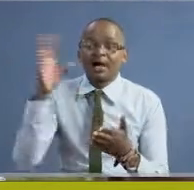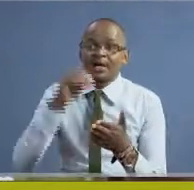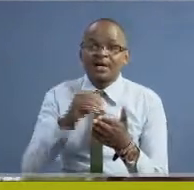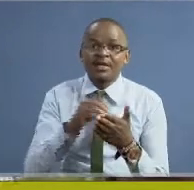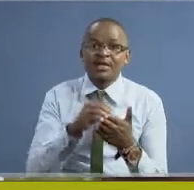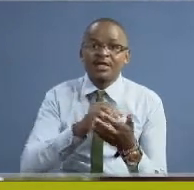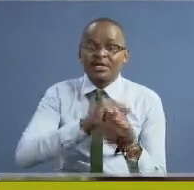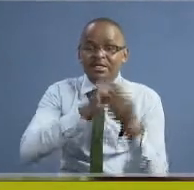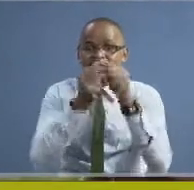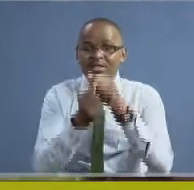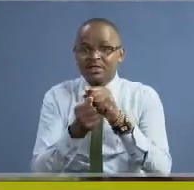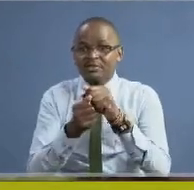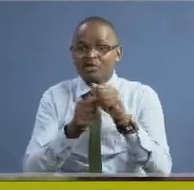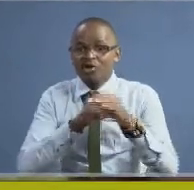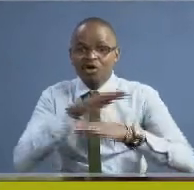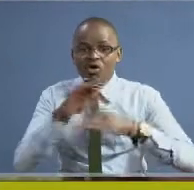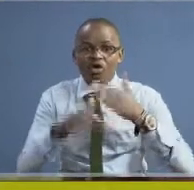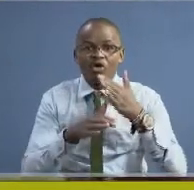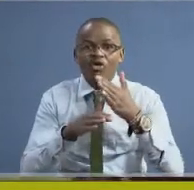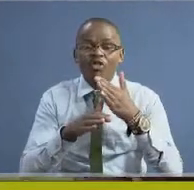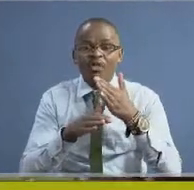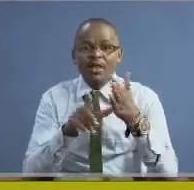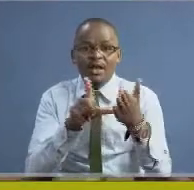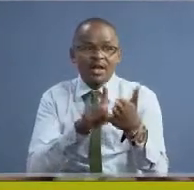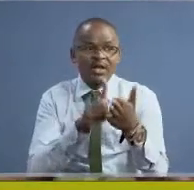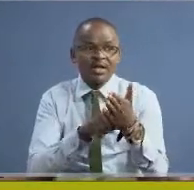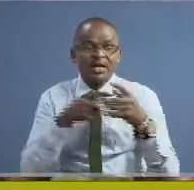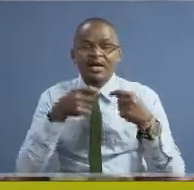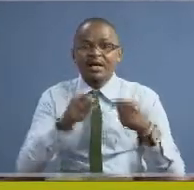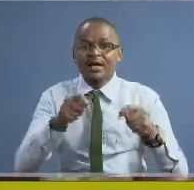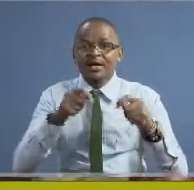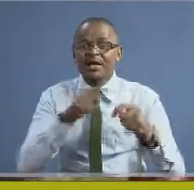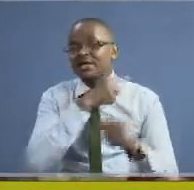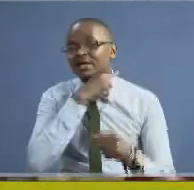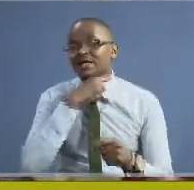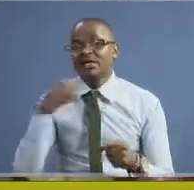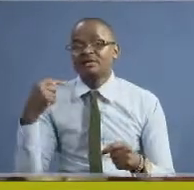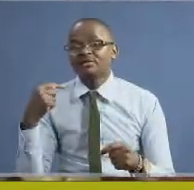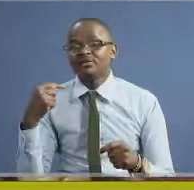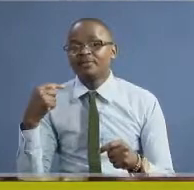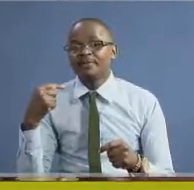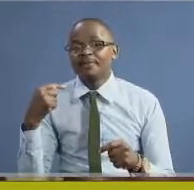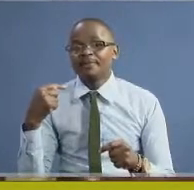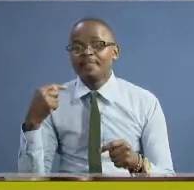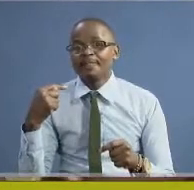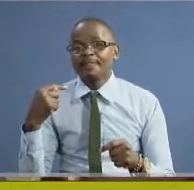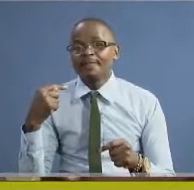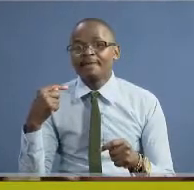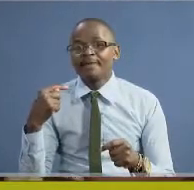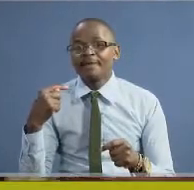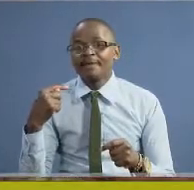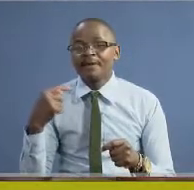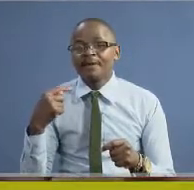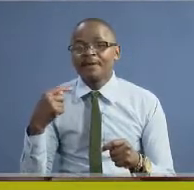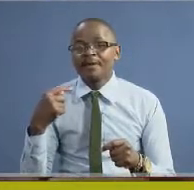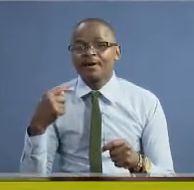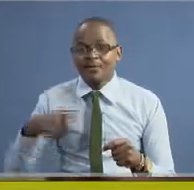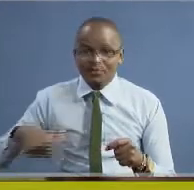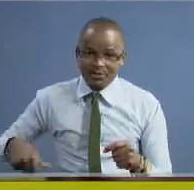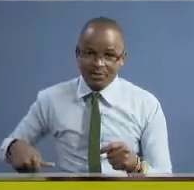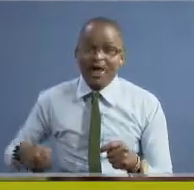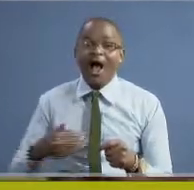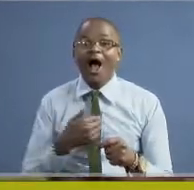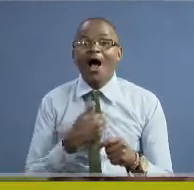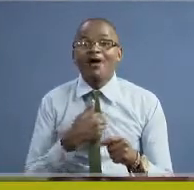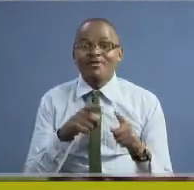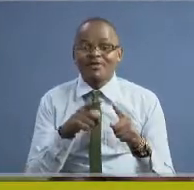ikanigeukia na nikaikata miguu yote. Fua nikangangana nikaiua. Hata mkia yake bado mimi niko nayo.